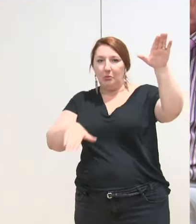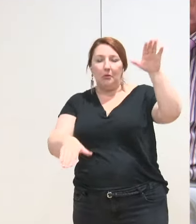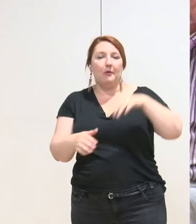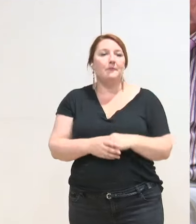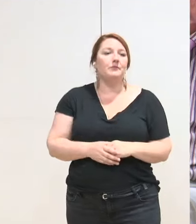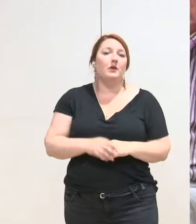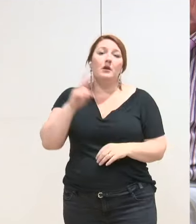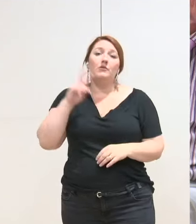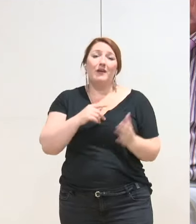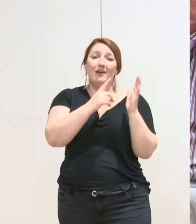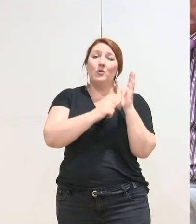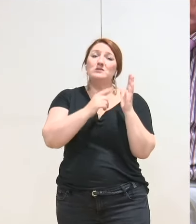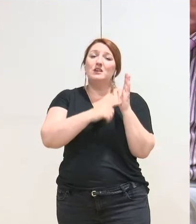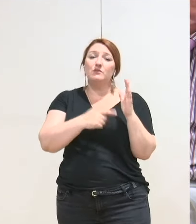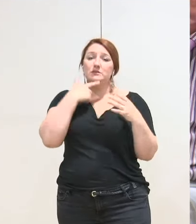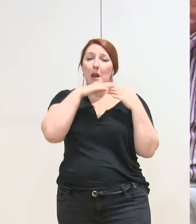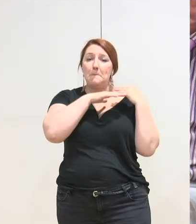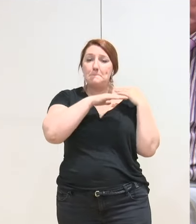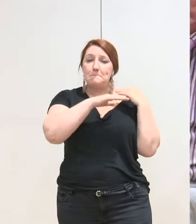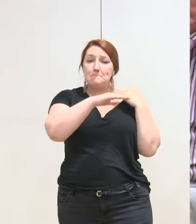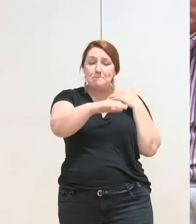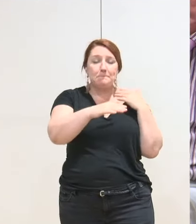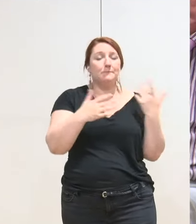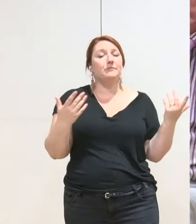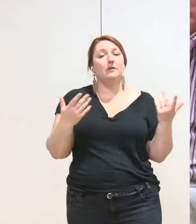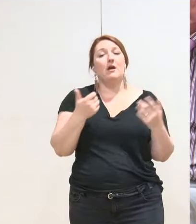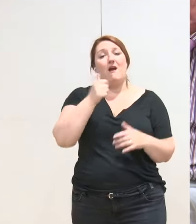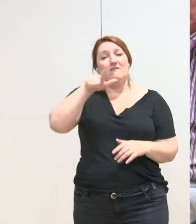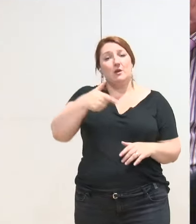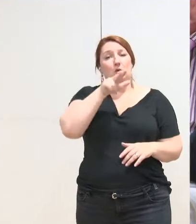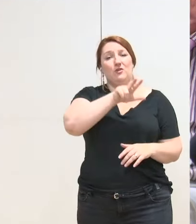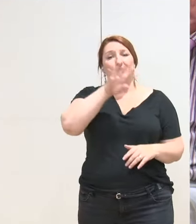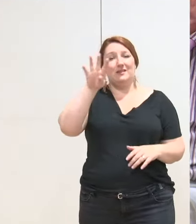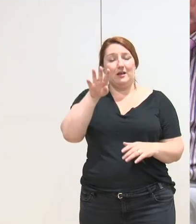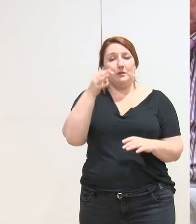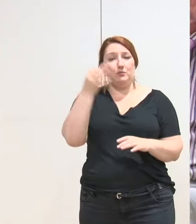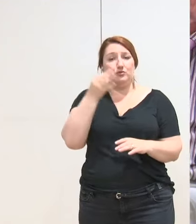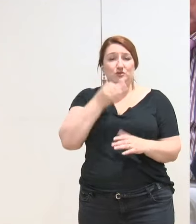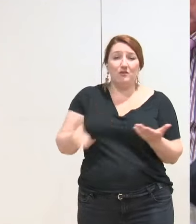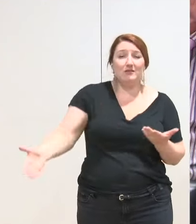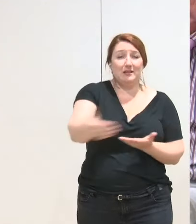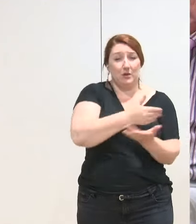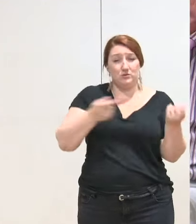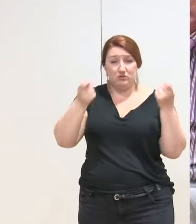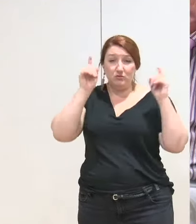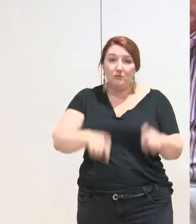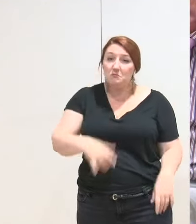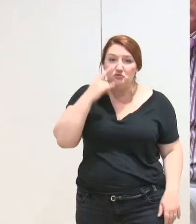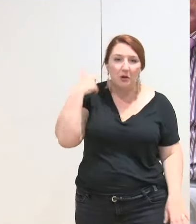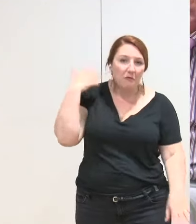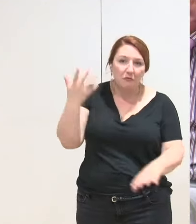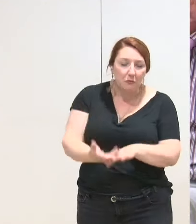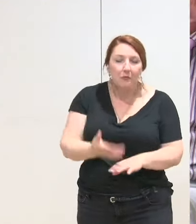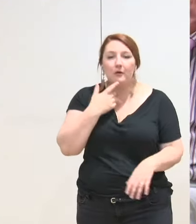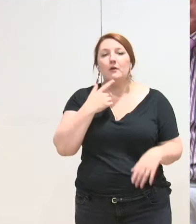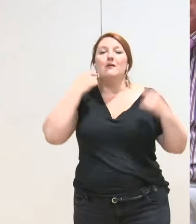terme effectivement dans votre rapport baisse de 1,34 % des recette de gestion ça faisait longtemps qu'on avait pas vu ça baisse des doations